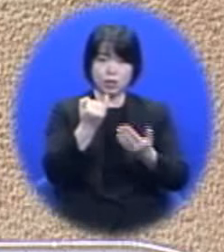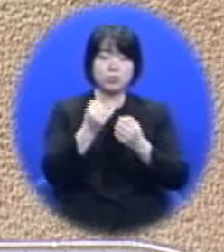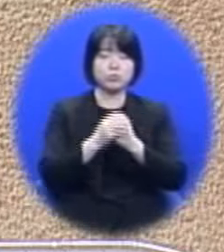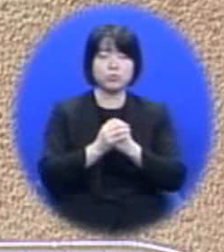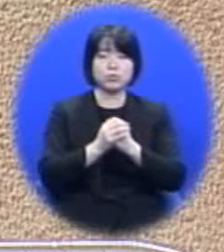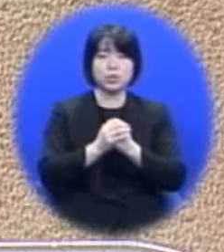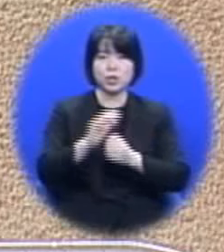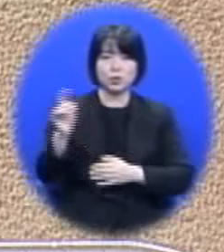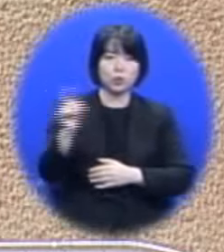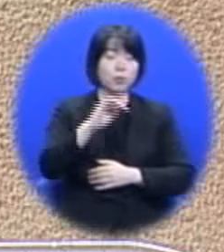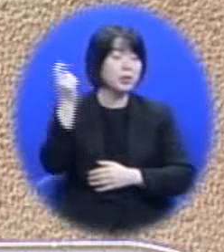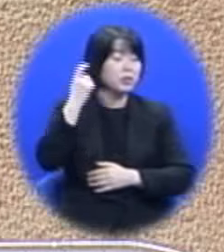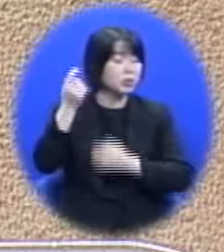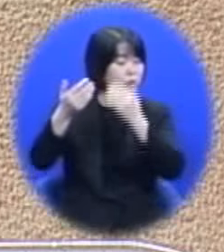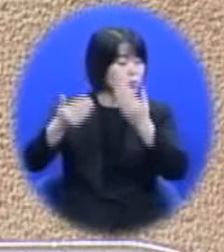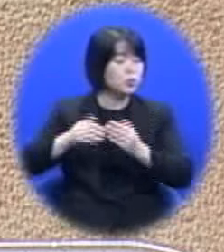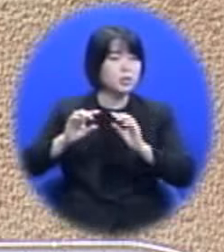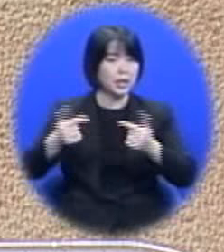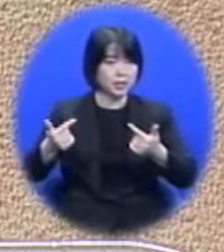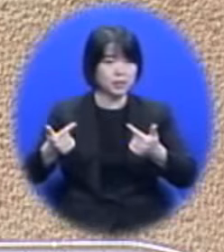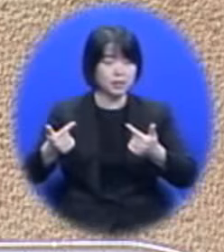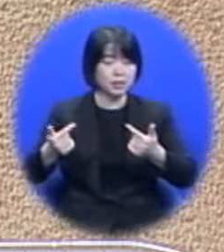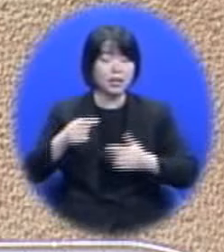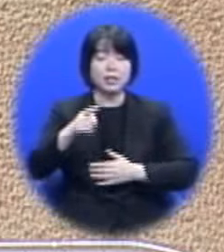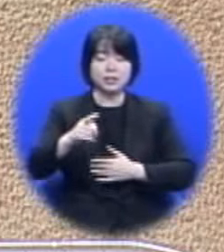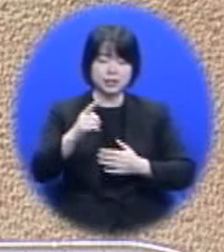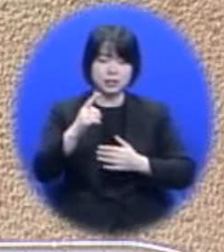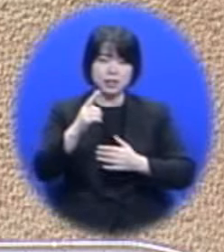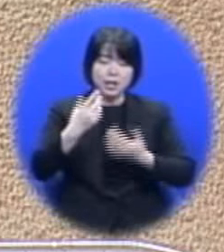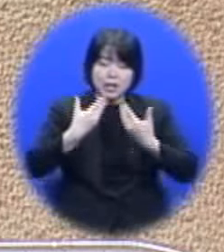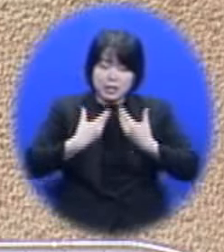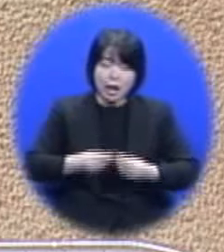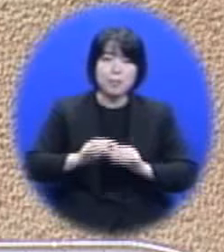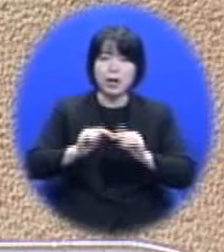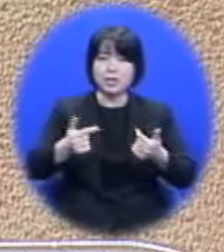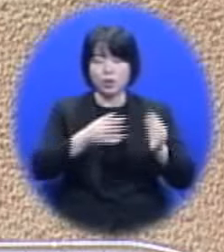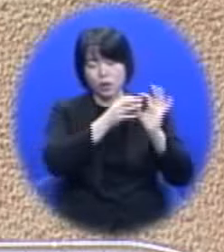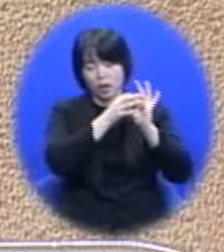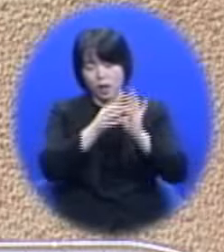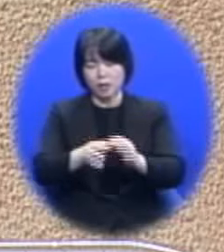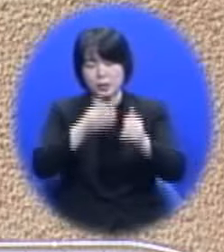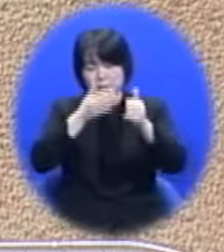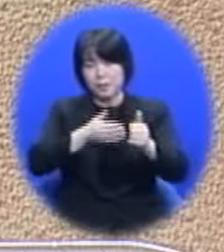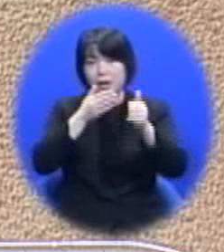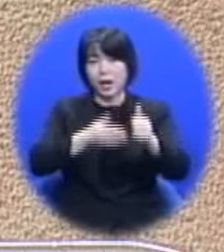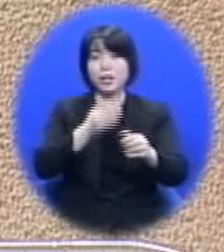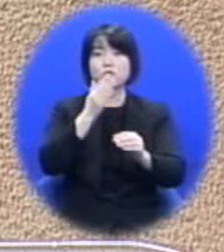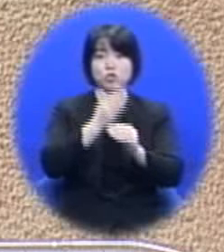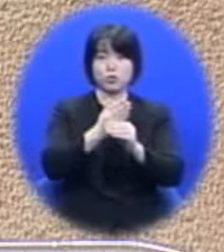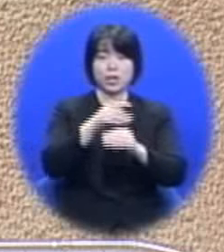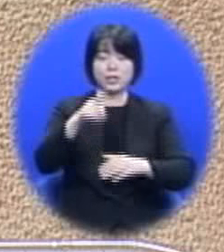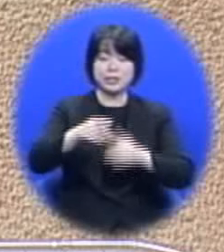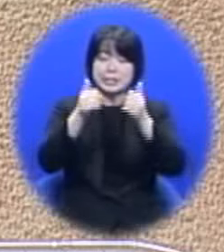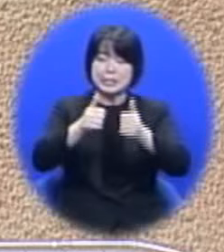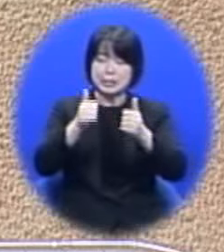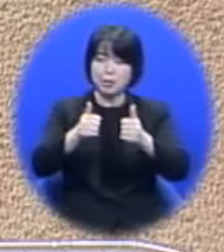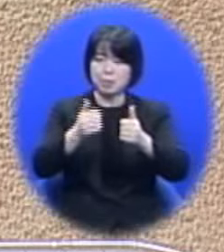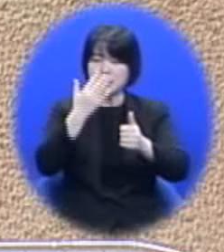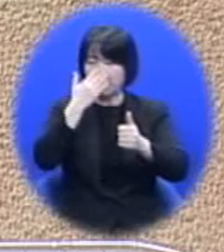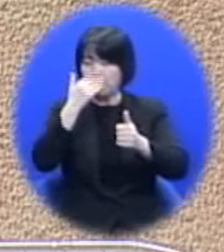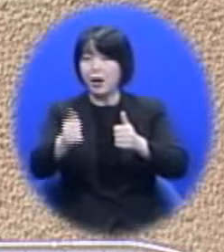도무지 들어주지 않는 재판관에게 낙망하지 아니하고 계속해서 조르다가 결국은 그 재판관이 질려가지고